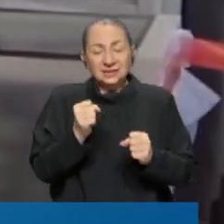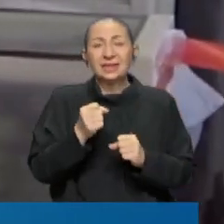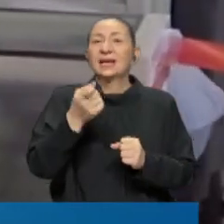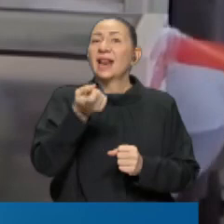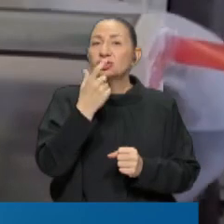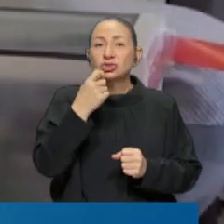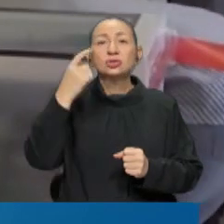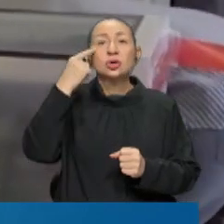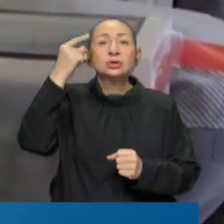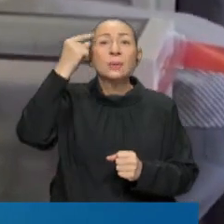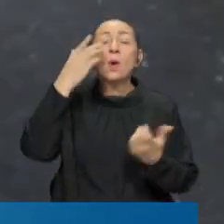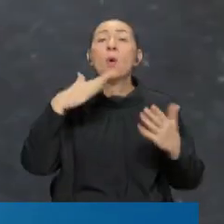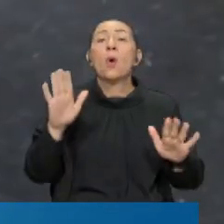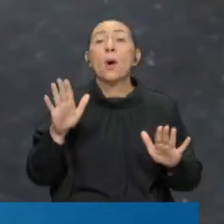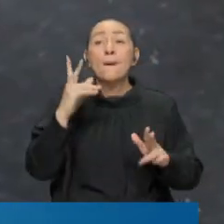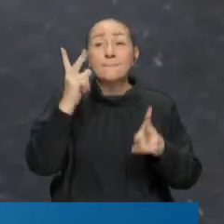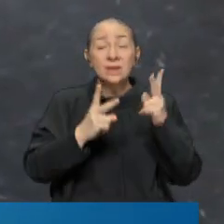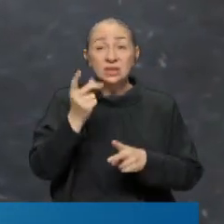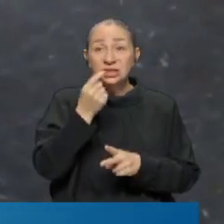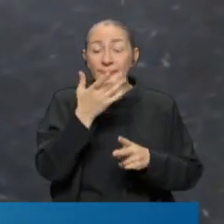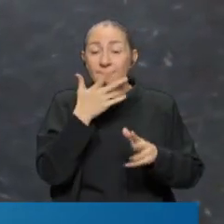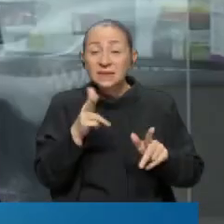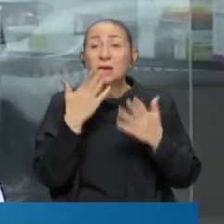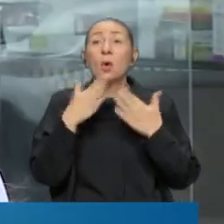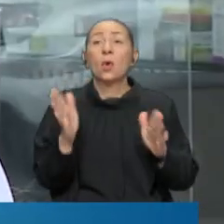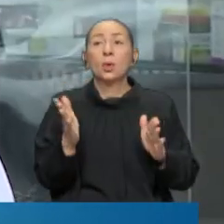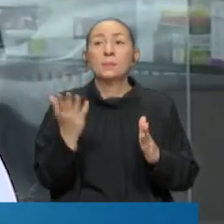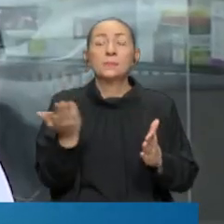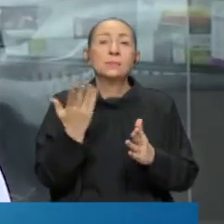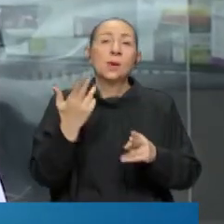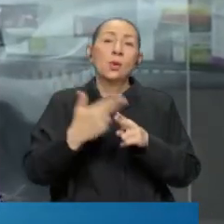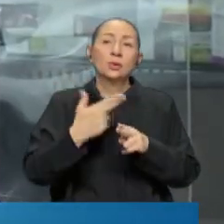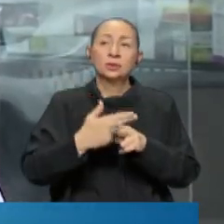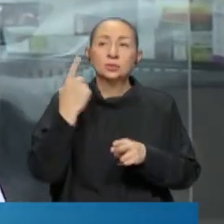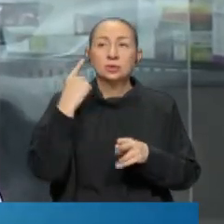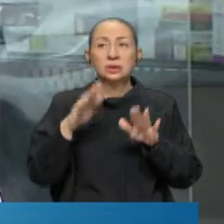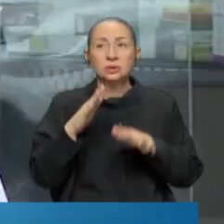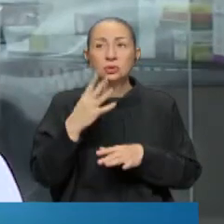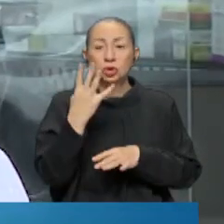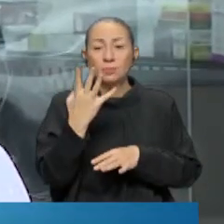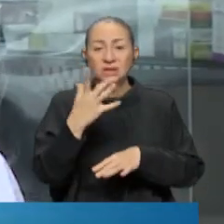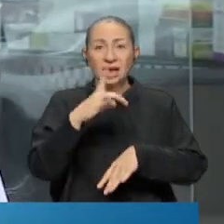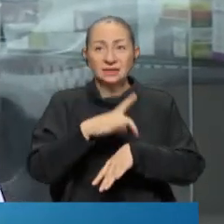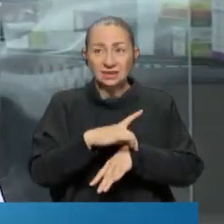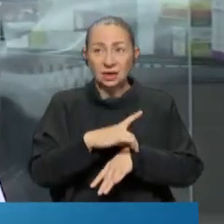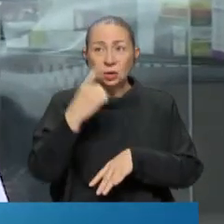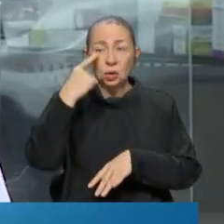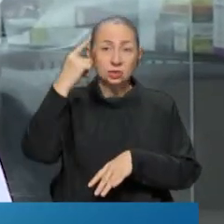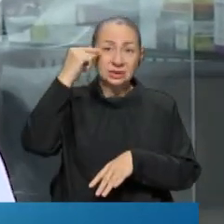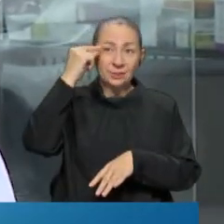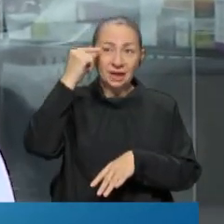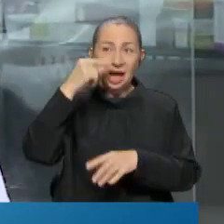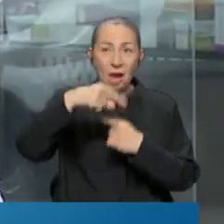damlalarını bulamıyor hastalar Hatta bazı ilaçların eş değeri dahi yok Örneğin Dün yaklaşık bir 4-5 haftaya göz